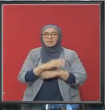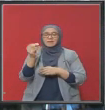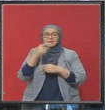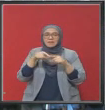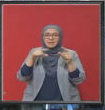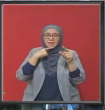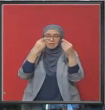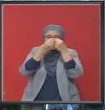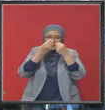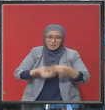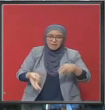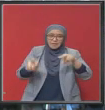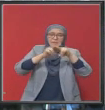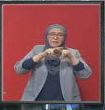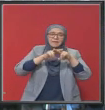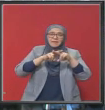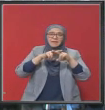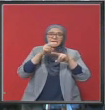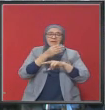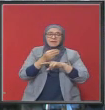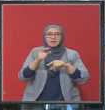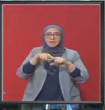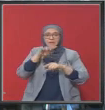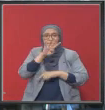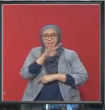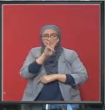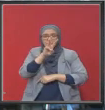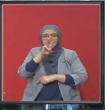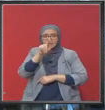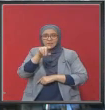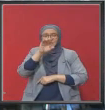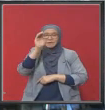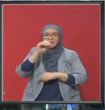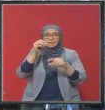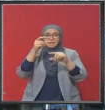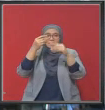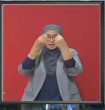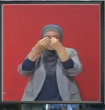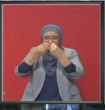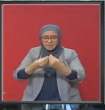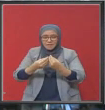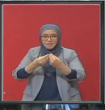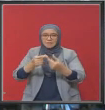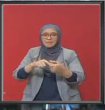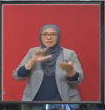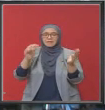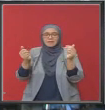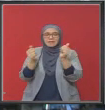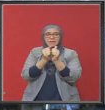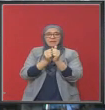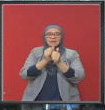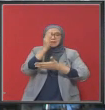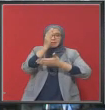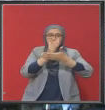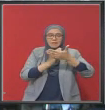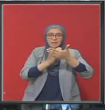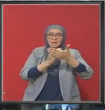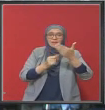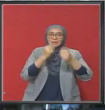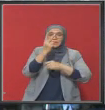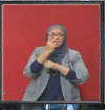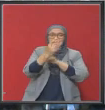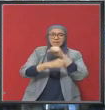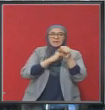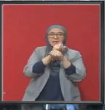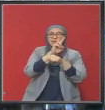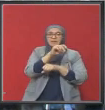bromat dari Pajero Simpang rendam untuk maklumat untuk makluman kedua yang bromat